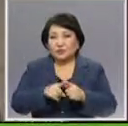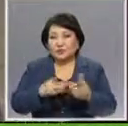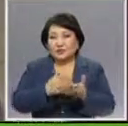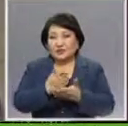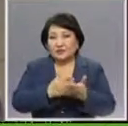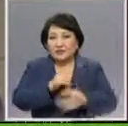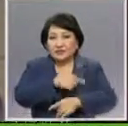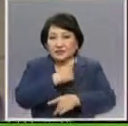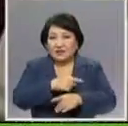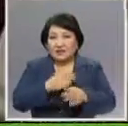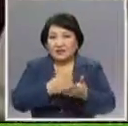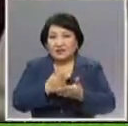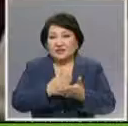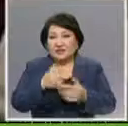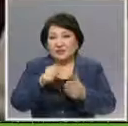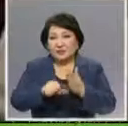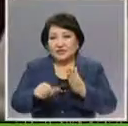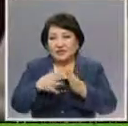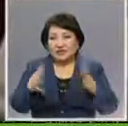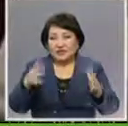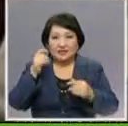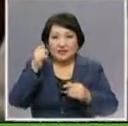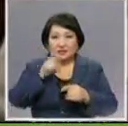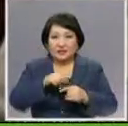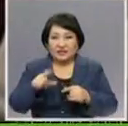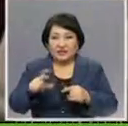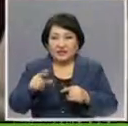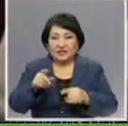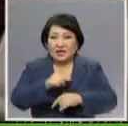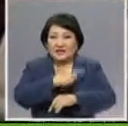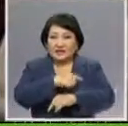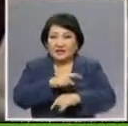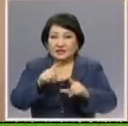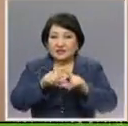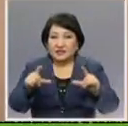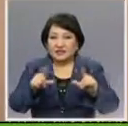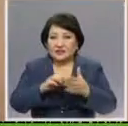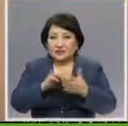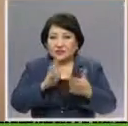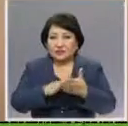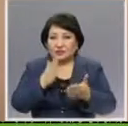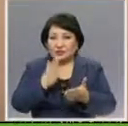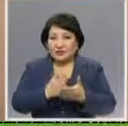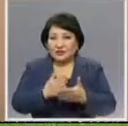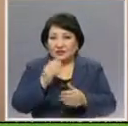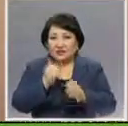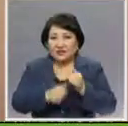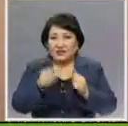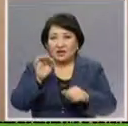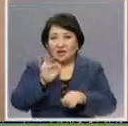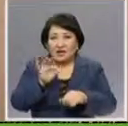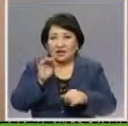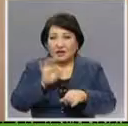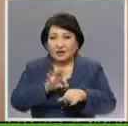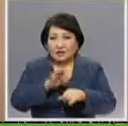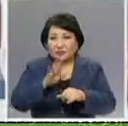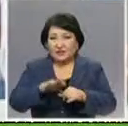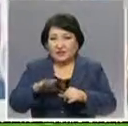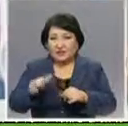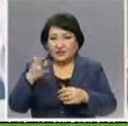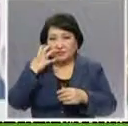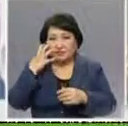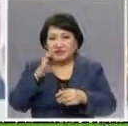60 жастан асқан азаматтарға диспансерлік тіркеуде тұрғандар мен жиі ауыратын балаларға және жүкті әйелдерге тегін жасалынады. Елдегі екпе